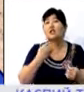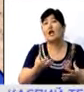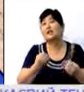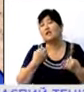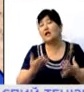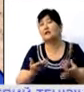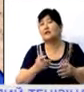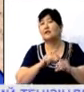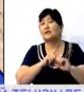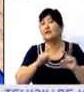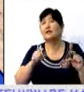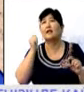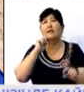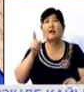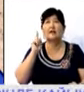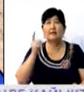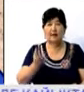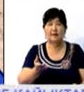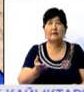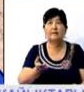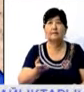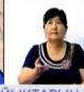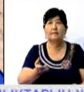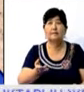нысандарды туристік